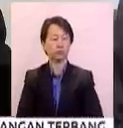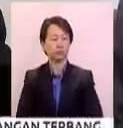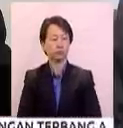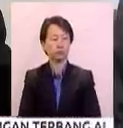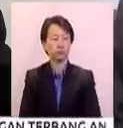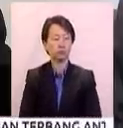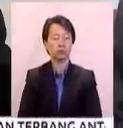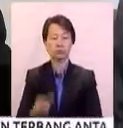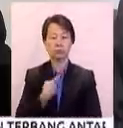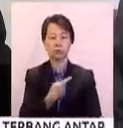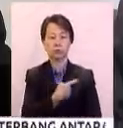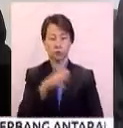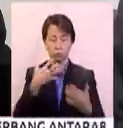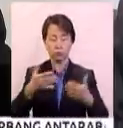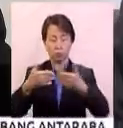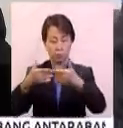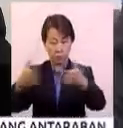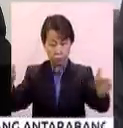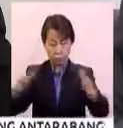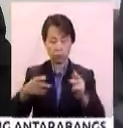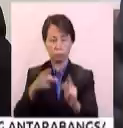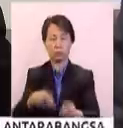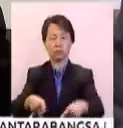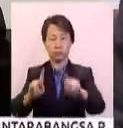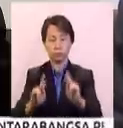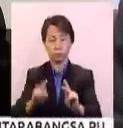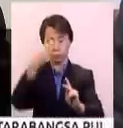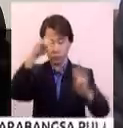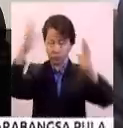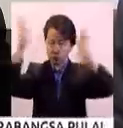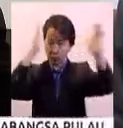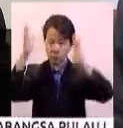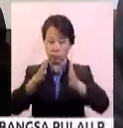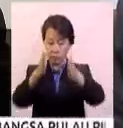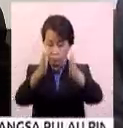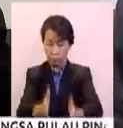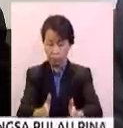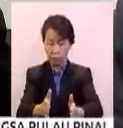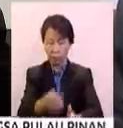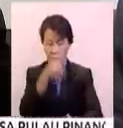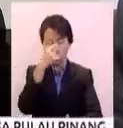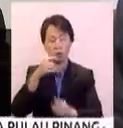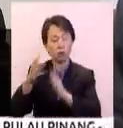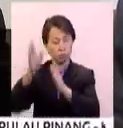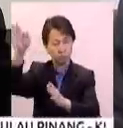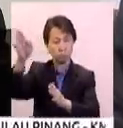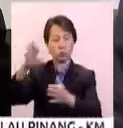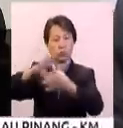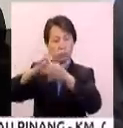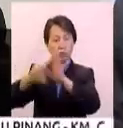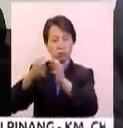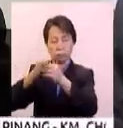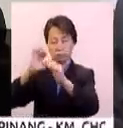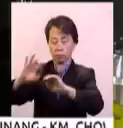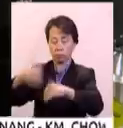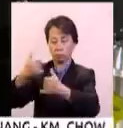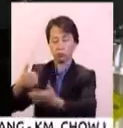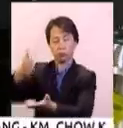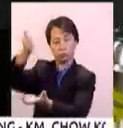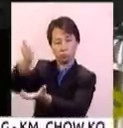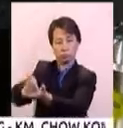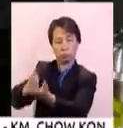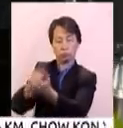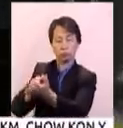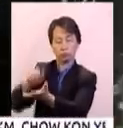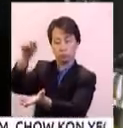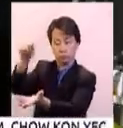He has opened up opportunity for Malaysian during the Olympic to set up halal kitchen and